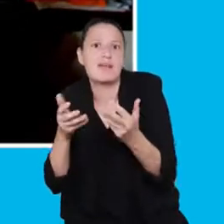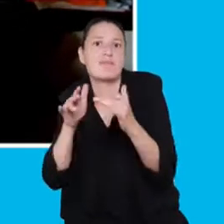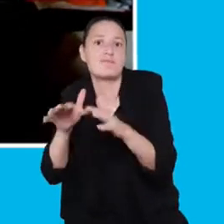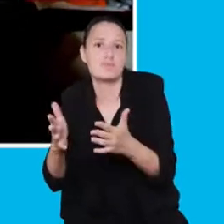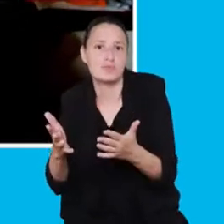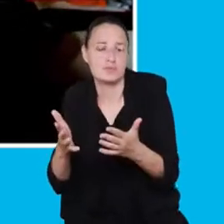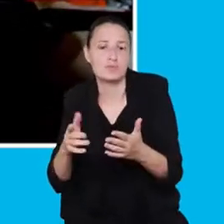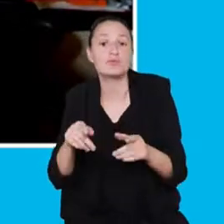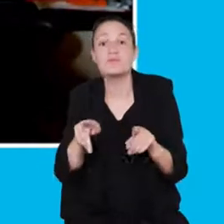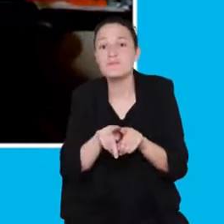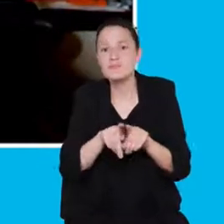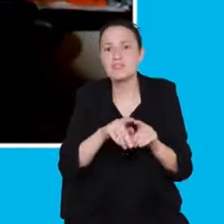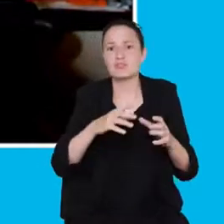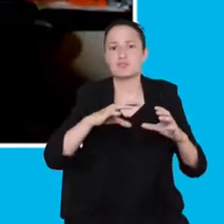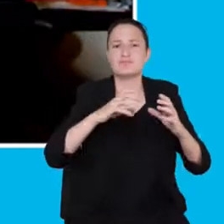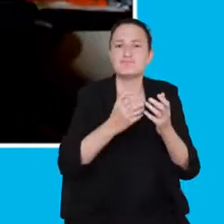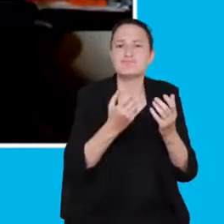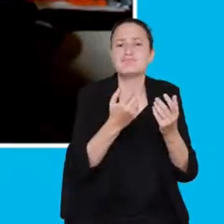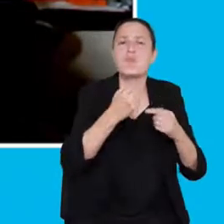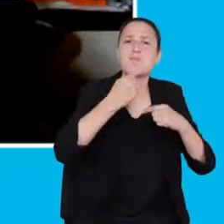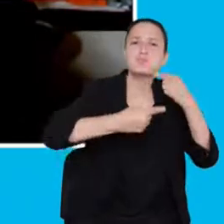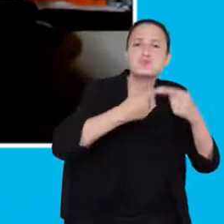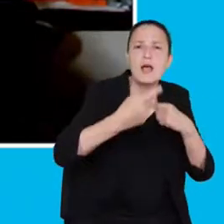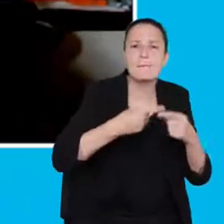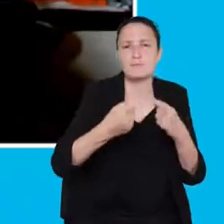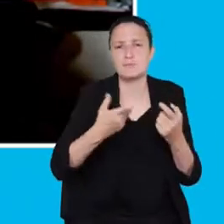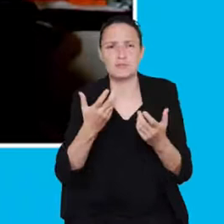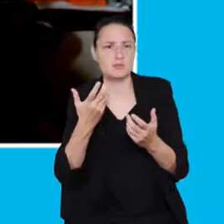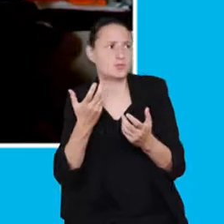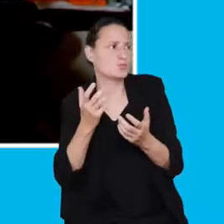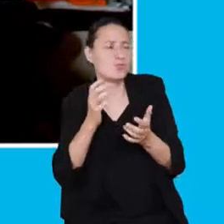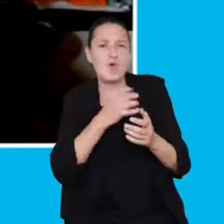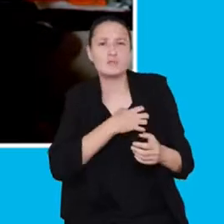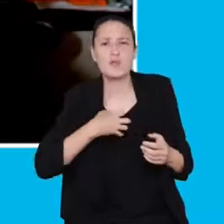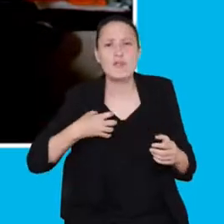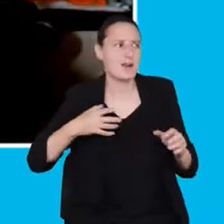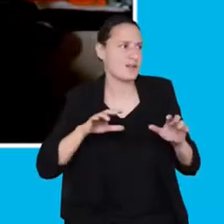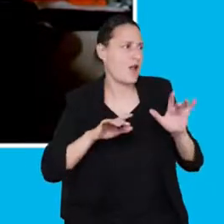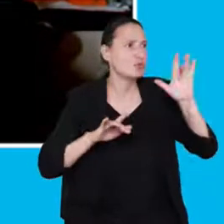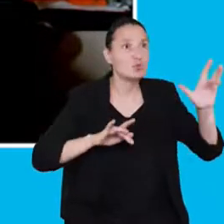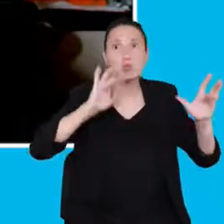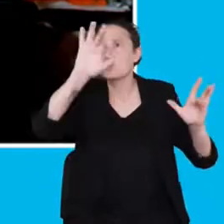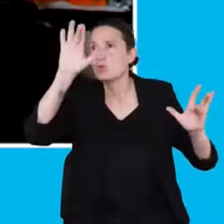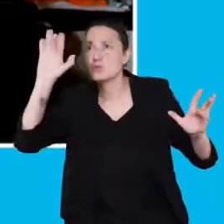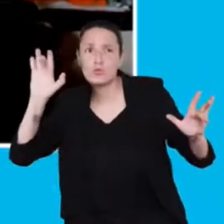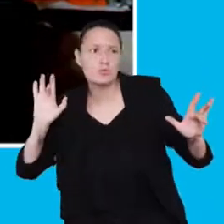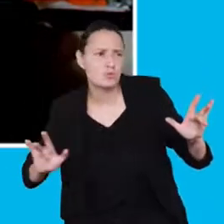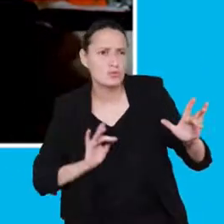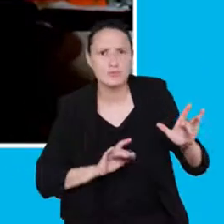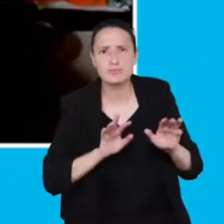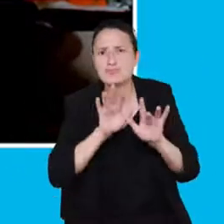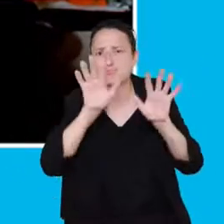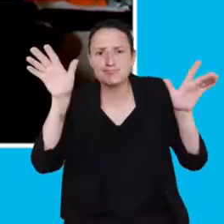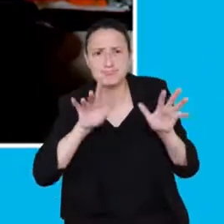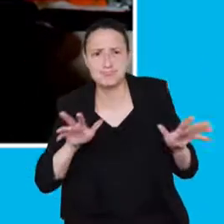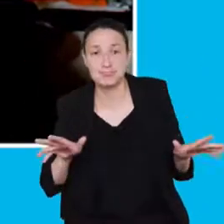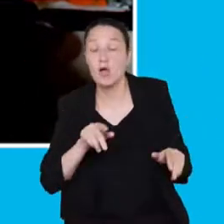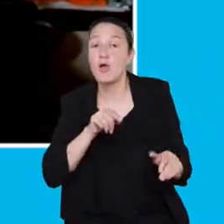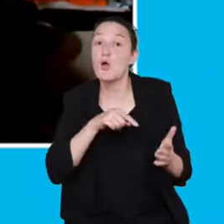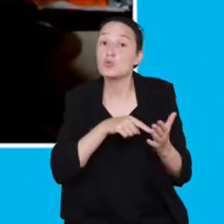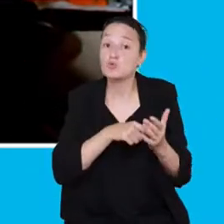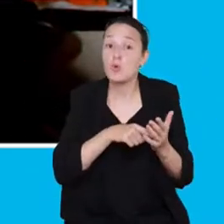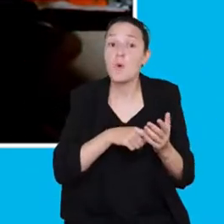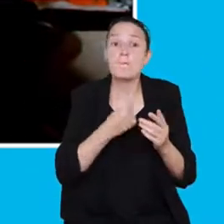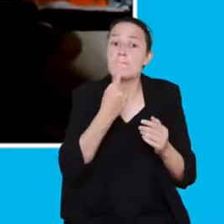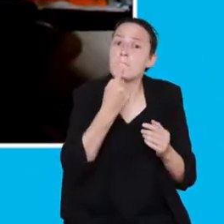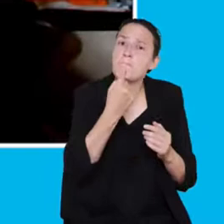też robotnicy szalenie rozproszeni i tylko część, stosunkowo niewielka tych, którzy pracują, pracuje